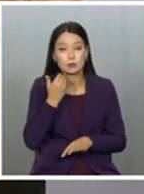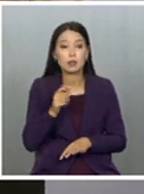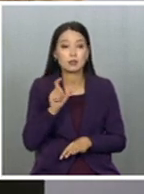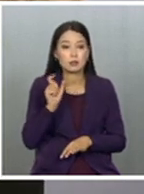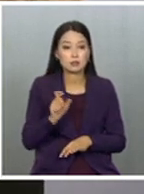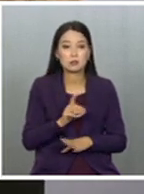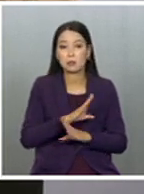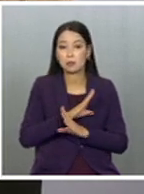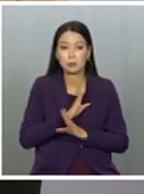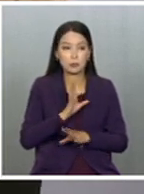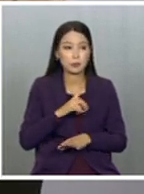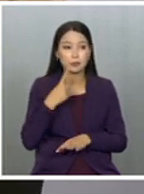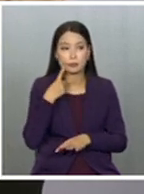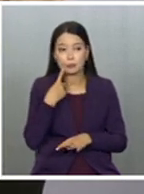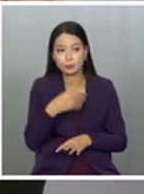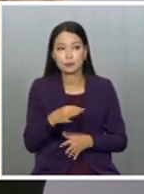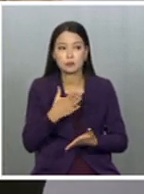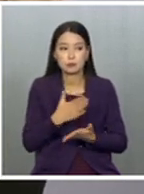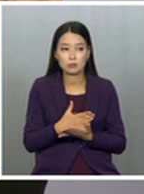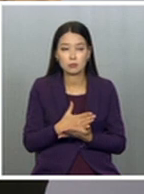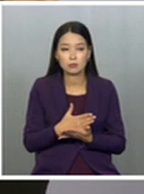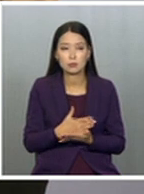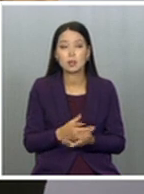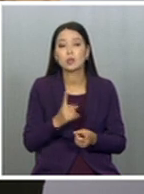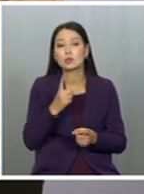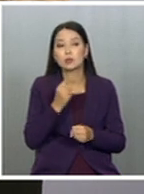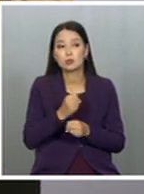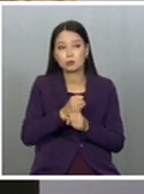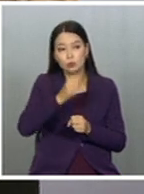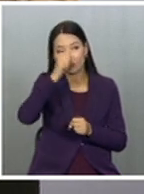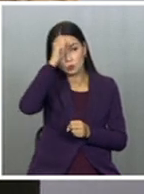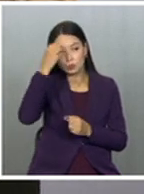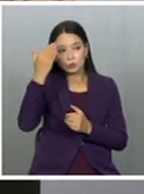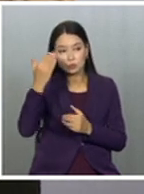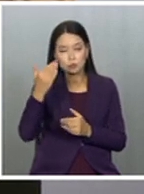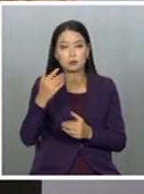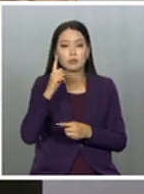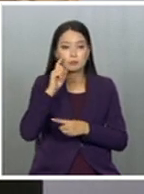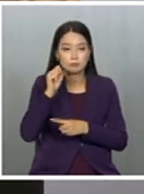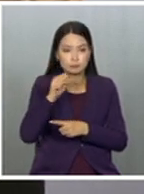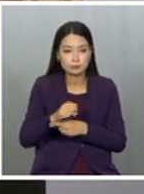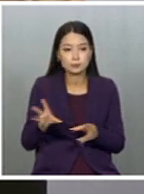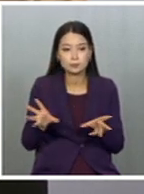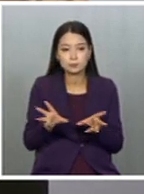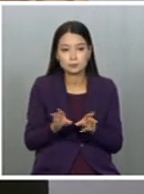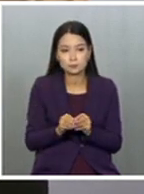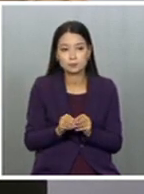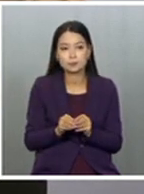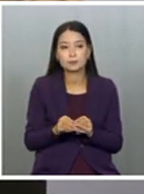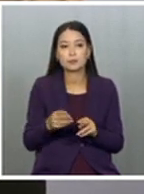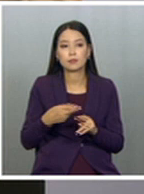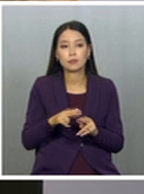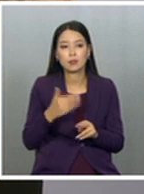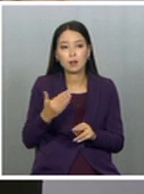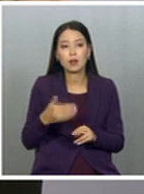сағысынар деп күмілжіп қалады. Қайтейін құдай қосып, ием қылды деп, өзінің басындағы